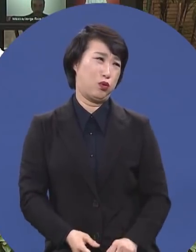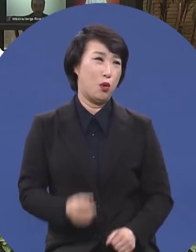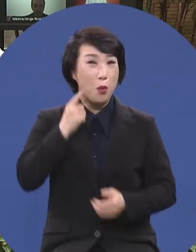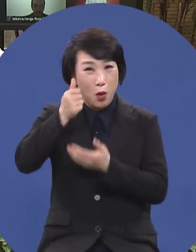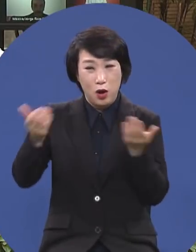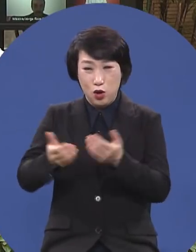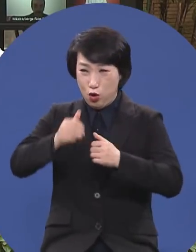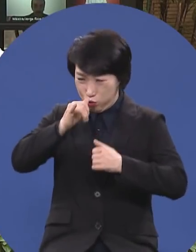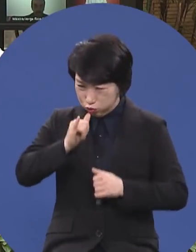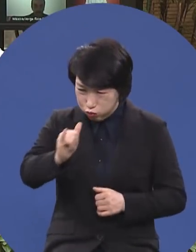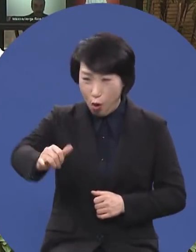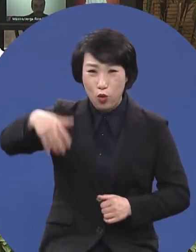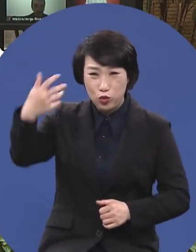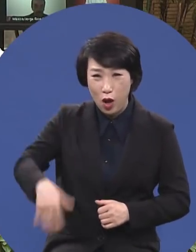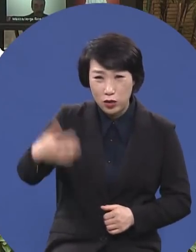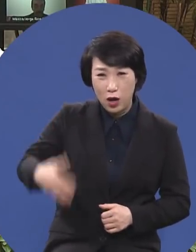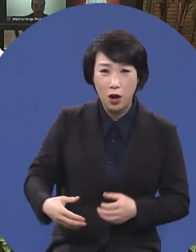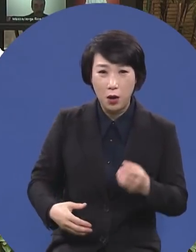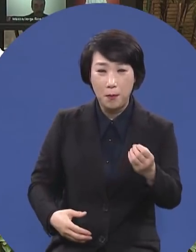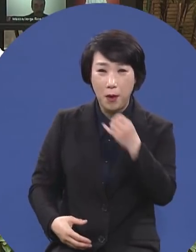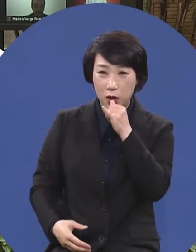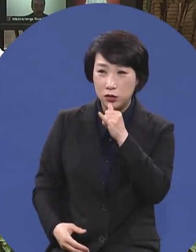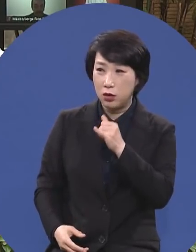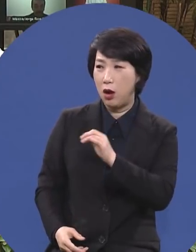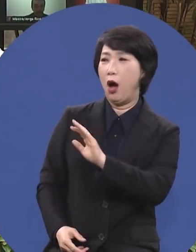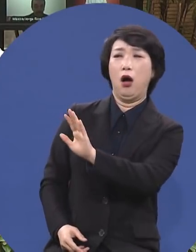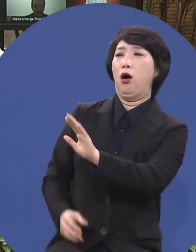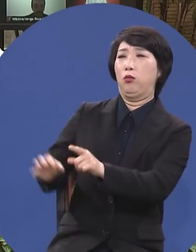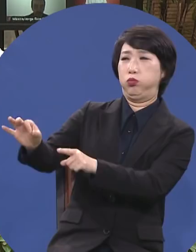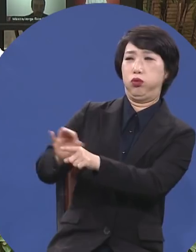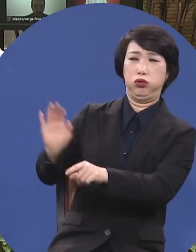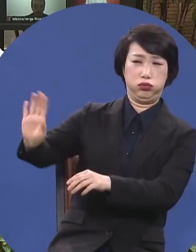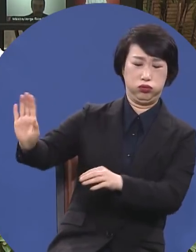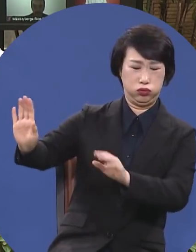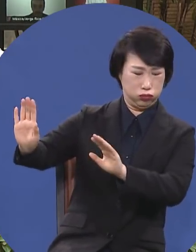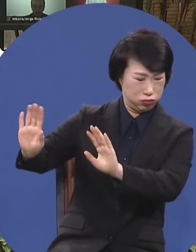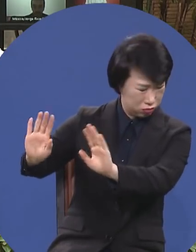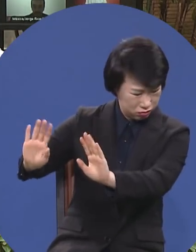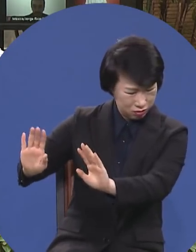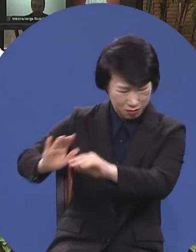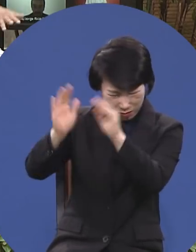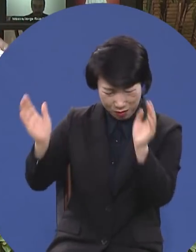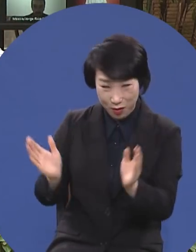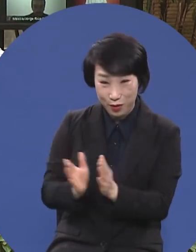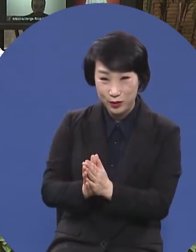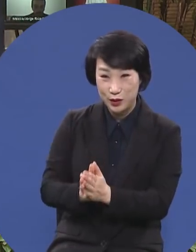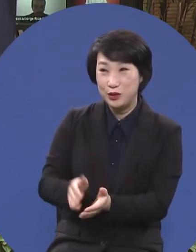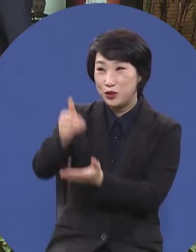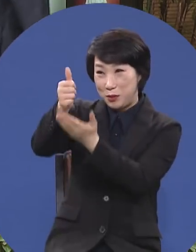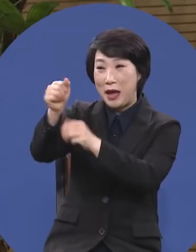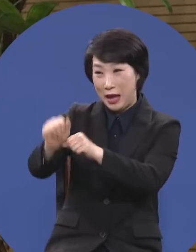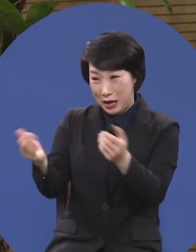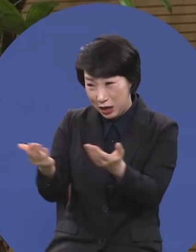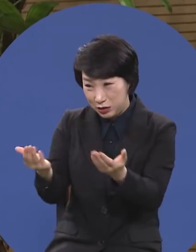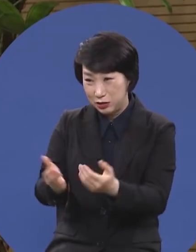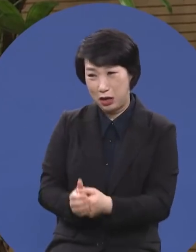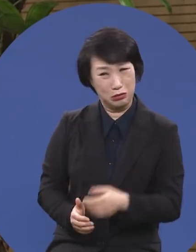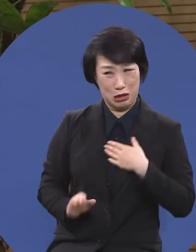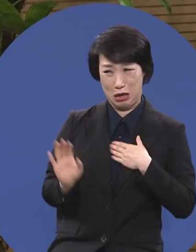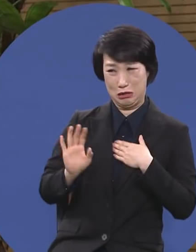목회 훌륭하게 잘하십니다. 그런 소리 하지만 다 주님이 오셨어.